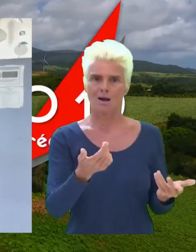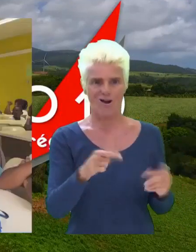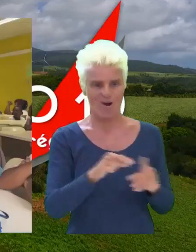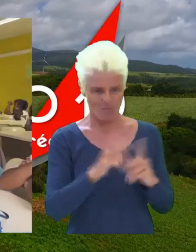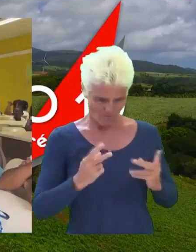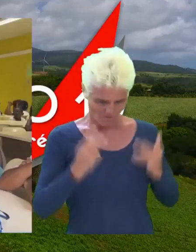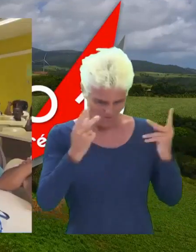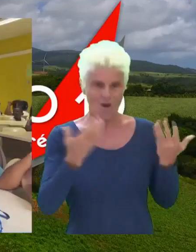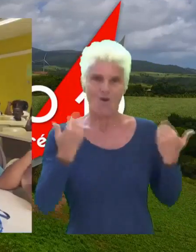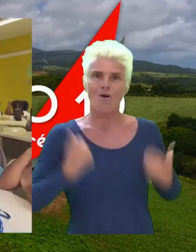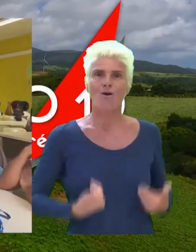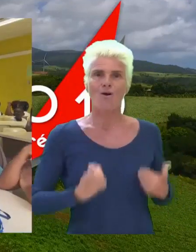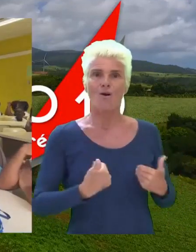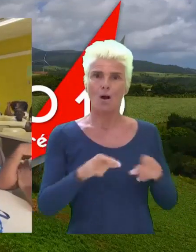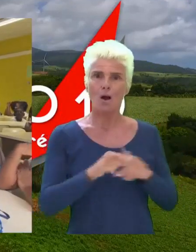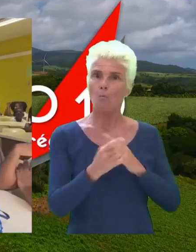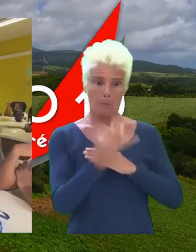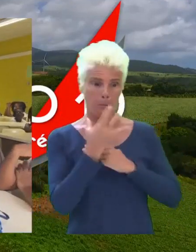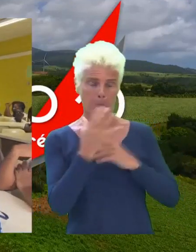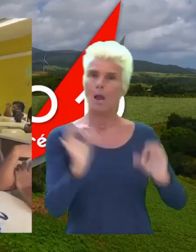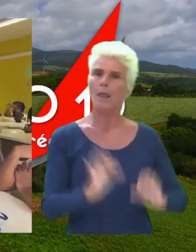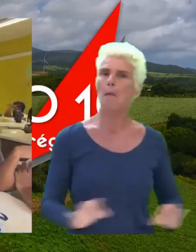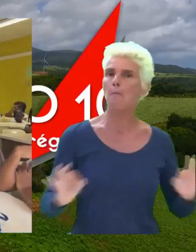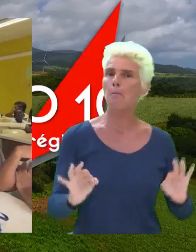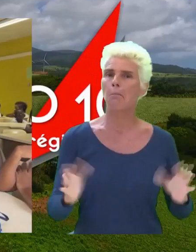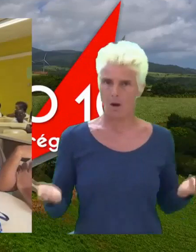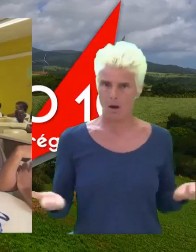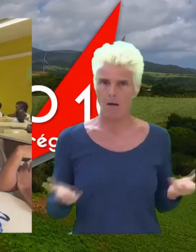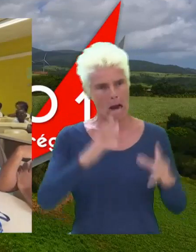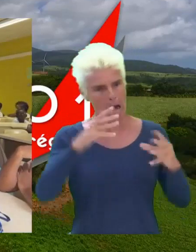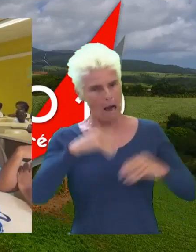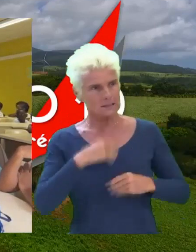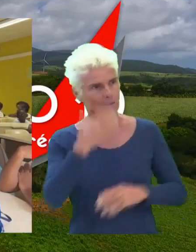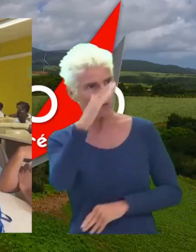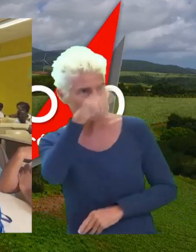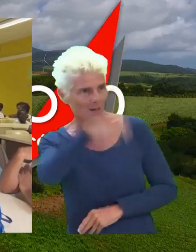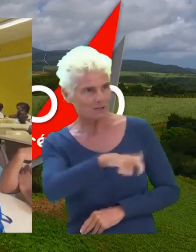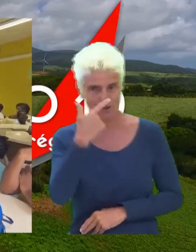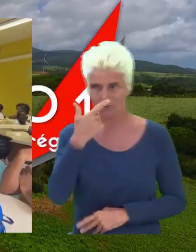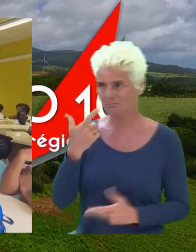qu'elles ne sont pas rejeté et qu'il y a cette acceptation de l'autre